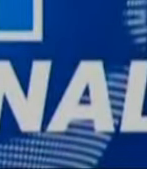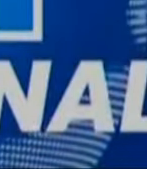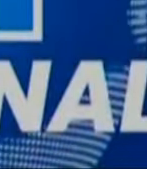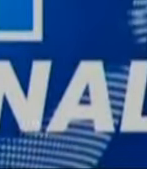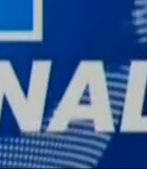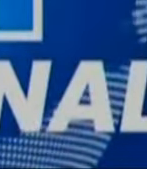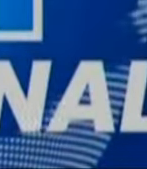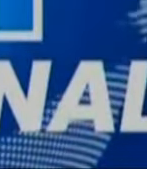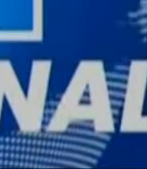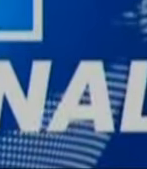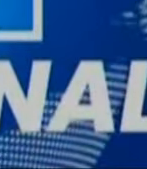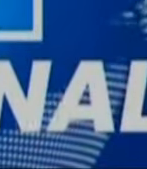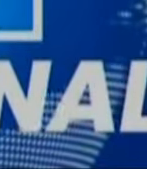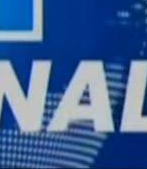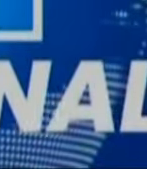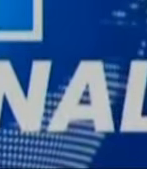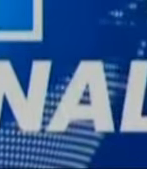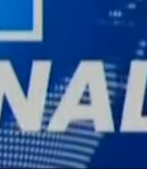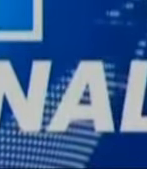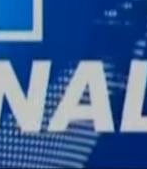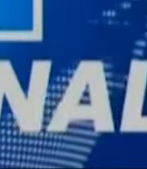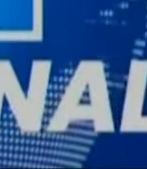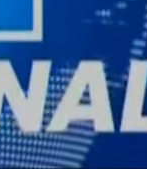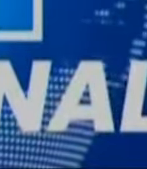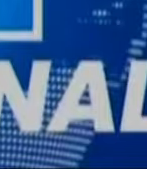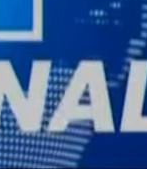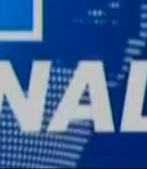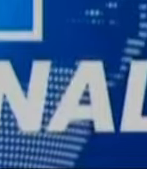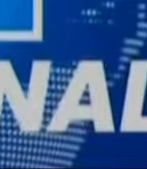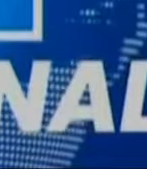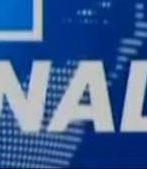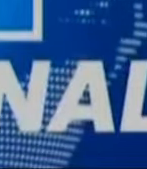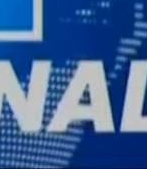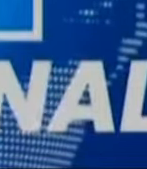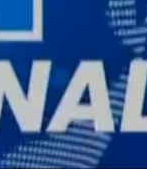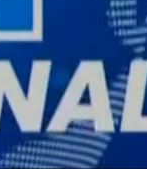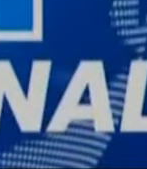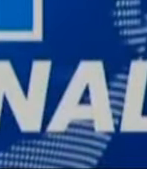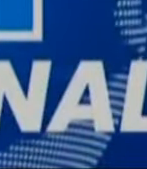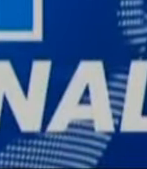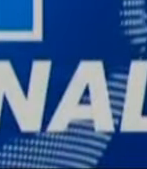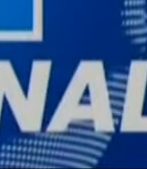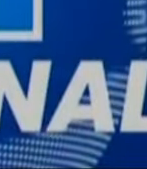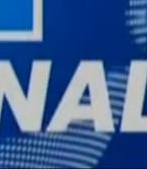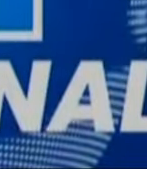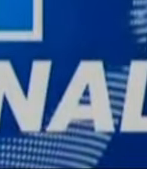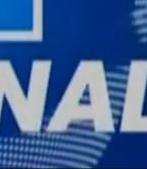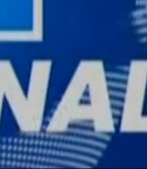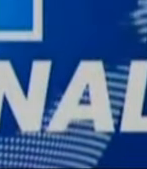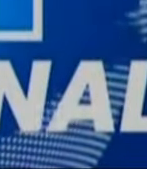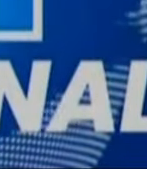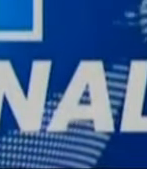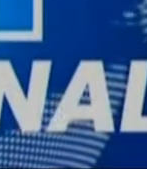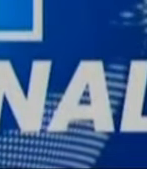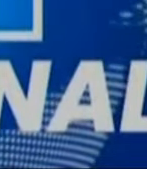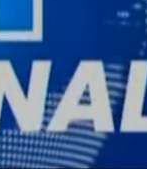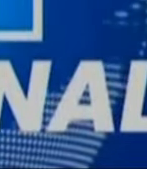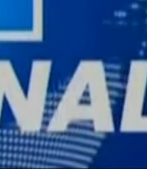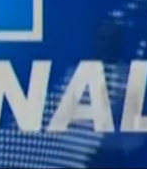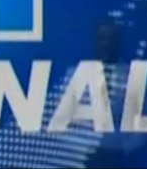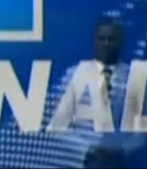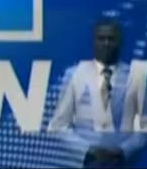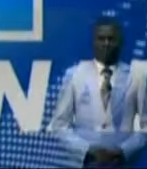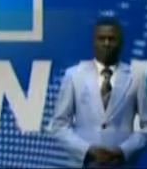Voilà pour les titres. Très heureuse de vous retrouver à travers cette grande édition d'informations sur la chaîne nationale. Mesdames et messieurs, bonsoir.